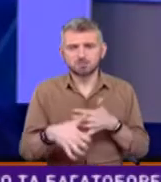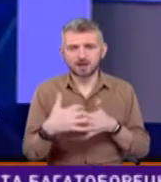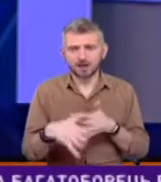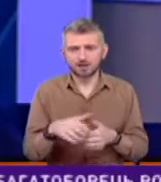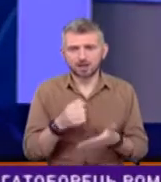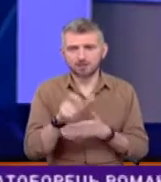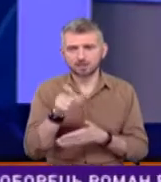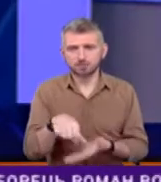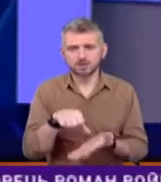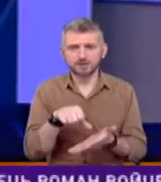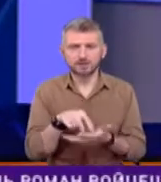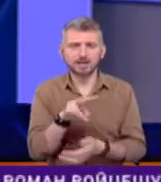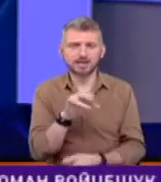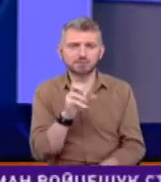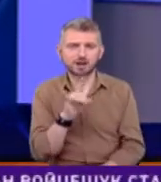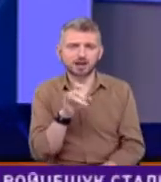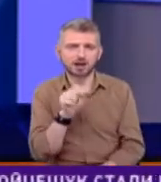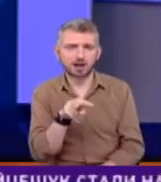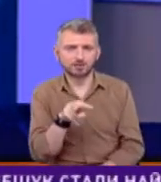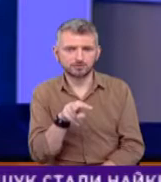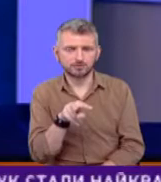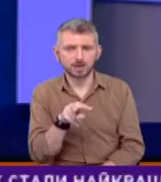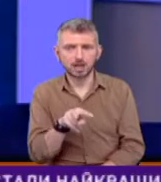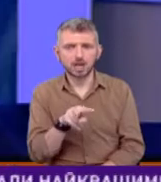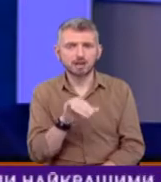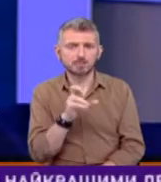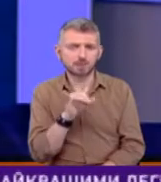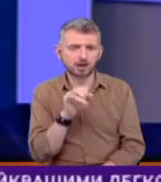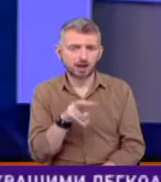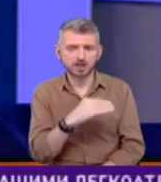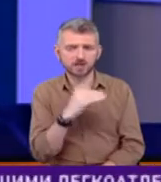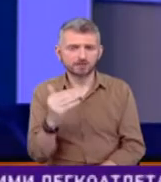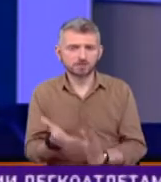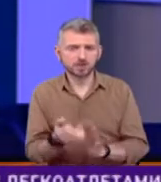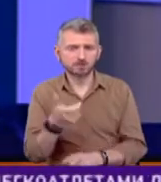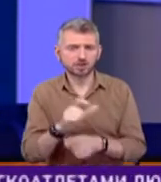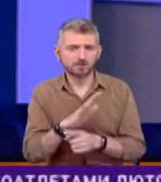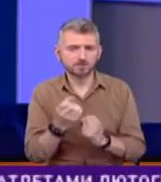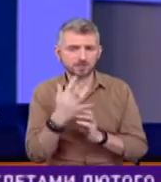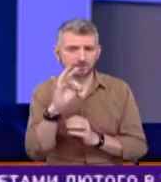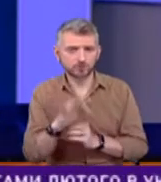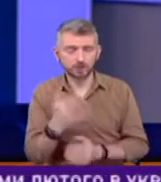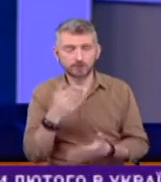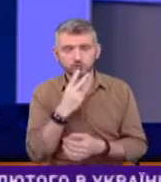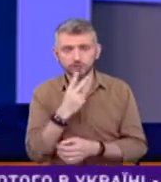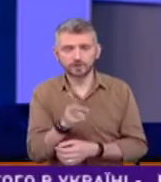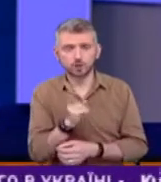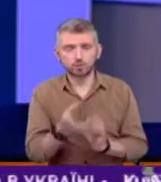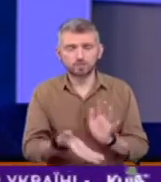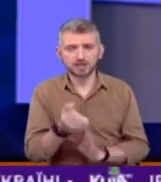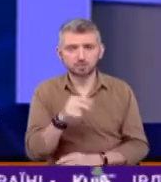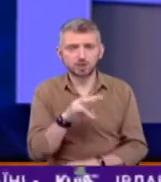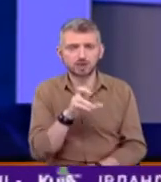представник ліберального табору. В лібералів зазвичай рівень підтримки не вище 15%. Тобто якщо подивитися, хто